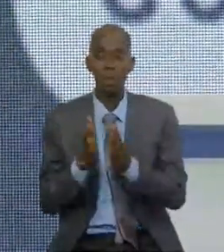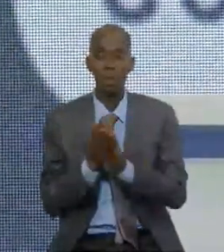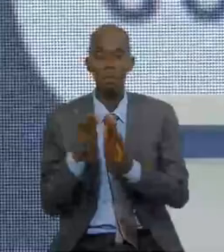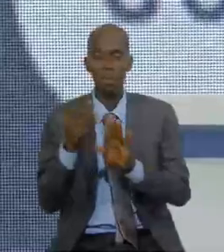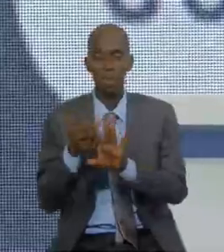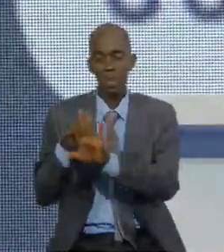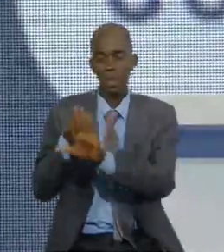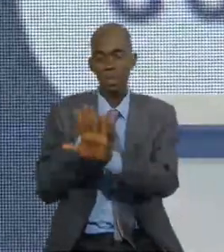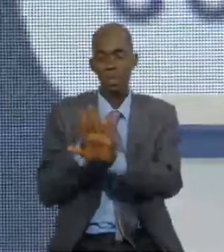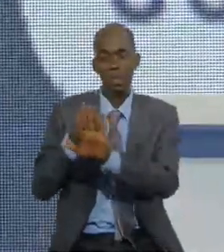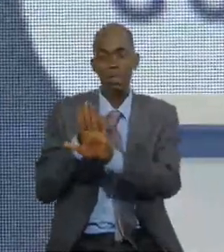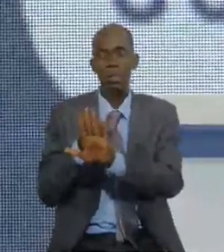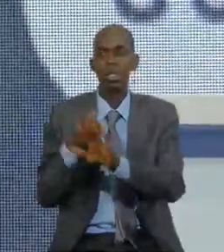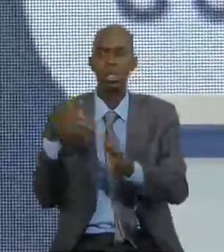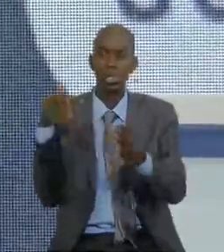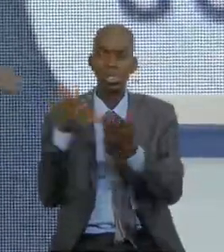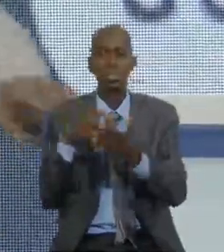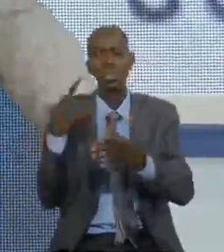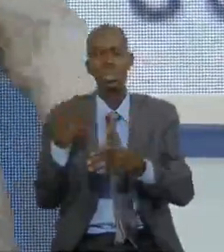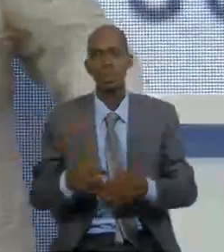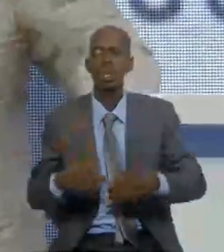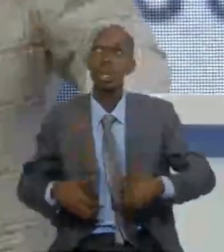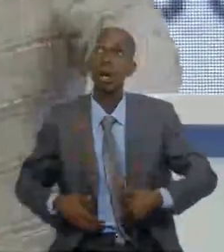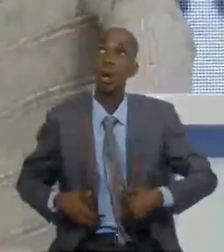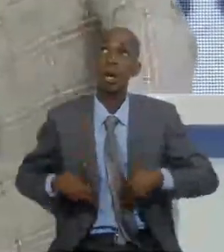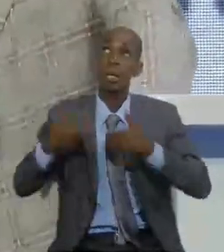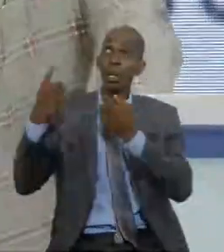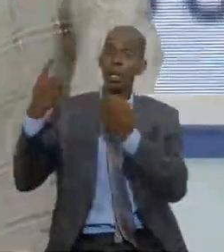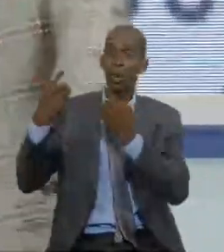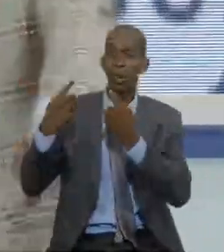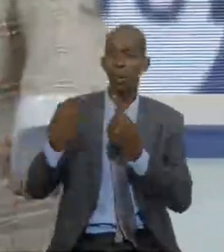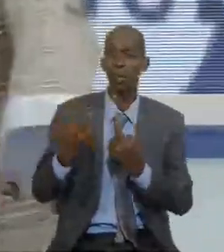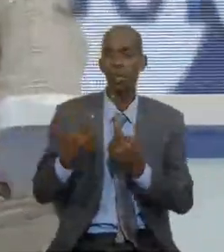et il est devenu le bouclier contre la colère